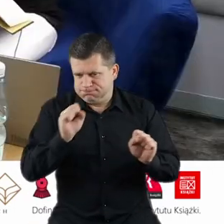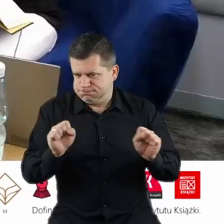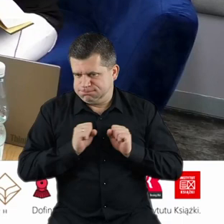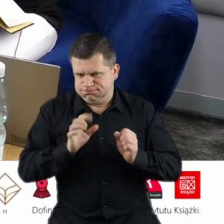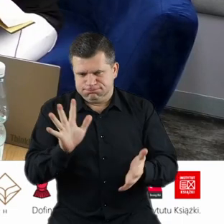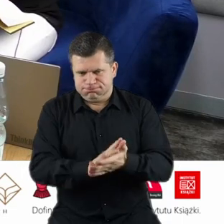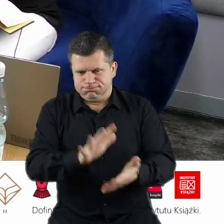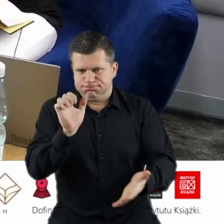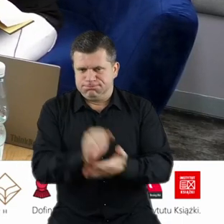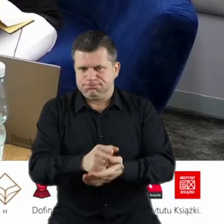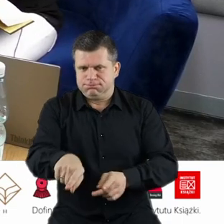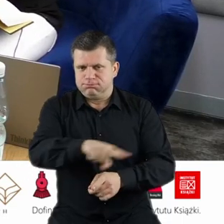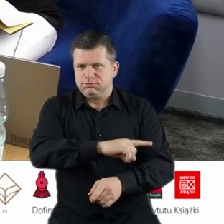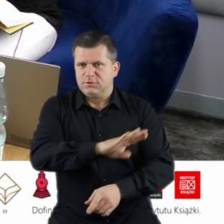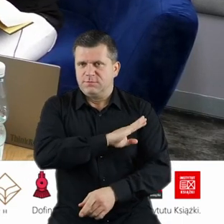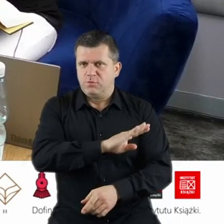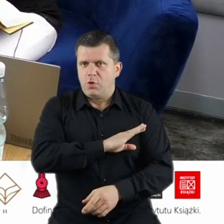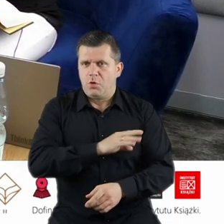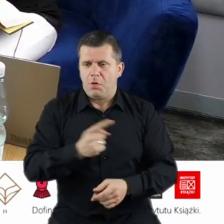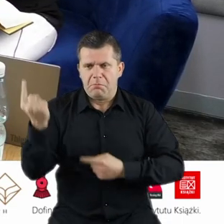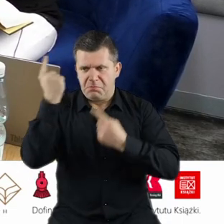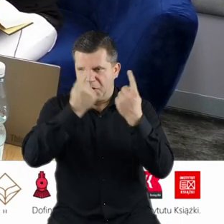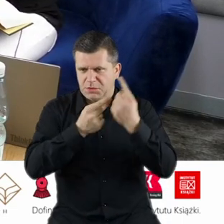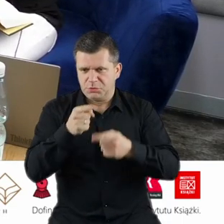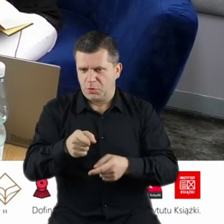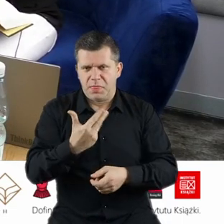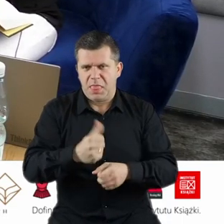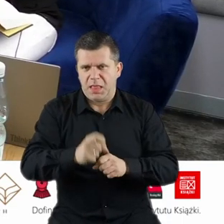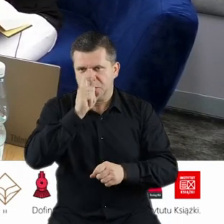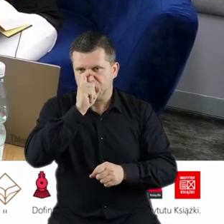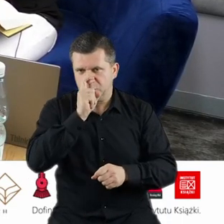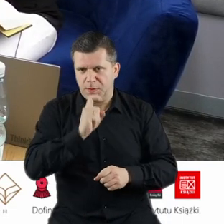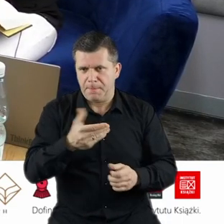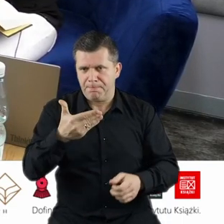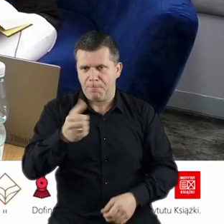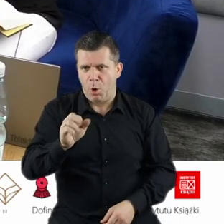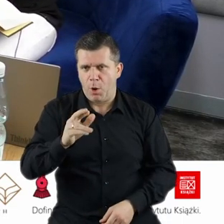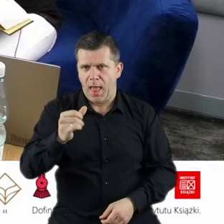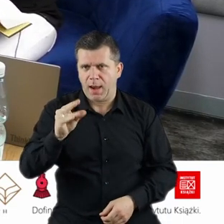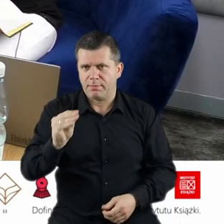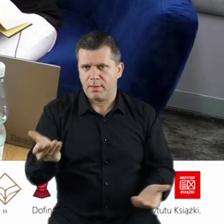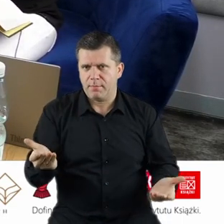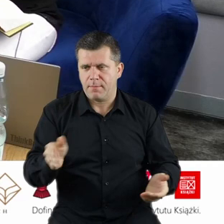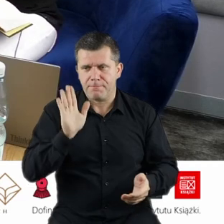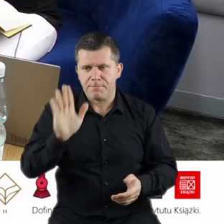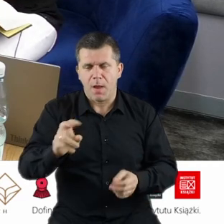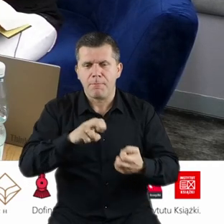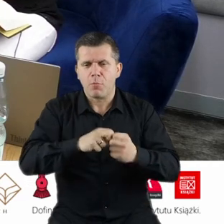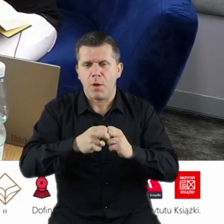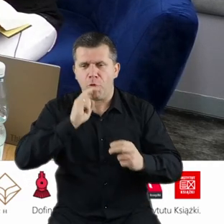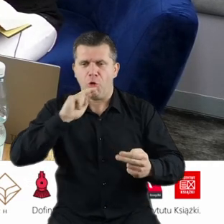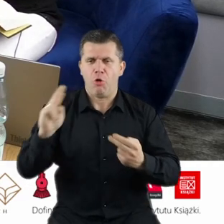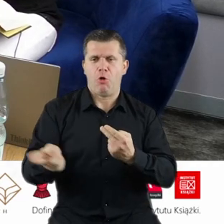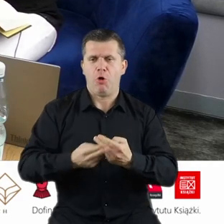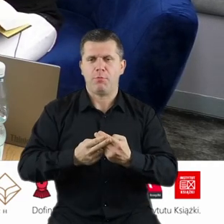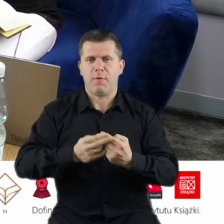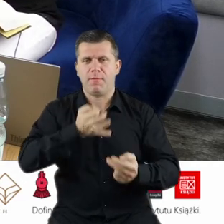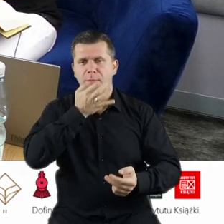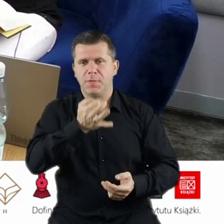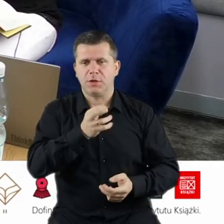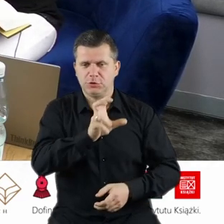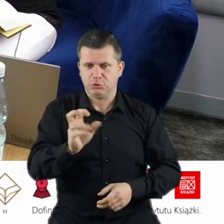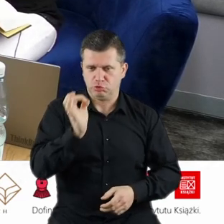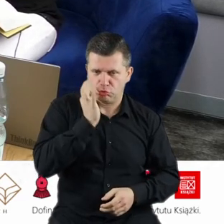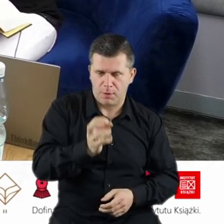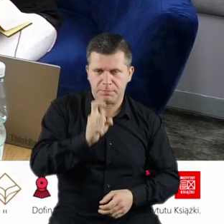dopuszczali się procederu bezczeszczenia zwłok, jednak nie uważali, że było to naganne moralnie. Tak jak pan wspomniał, mieli problem z odpowiedzią